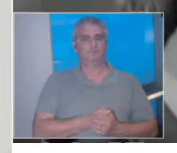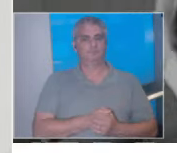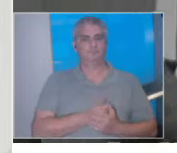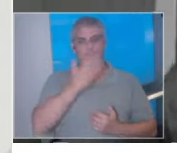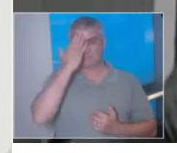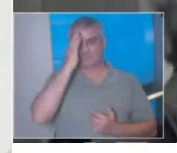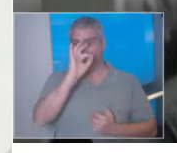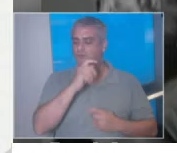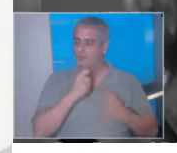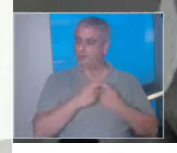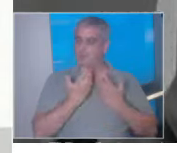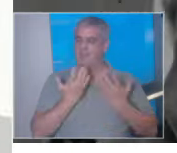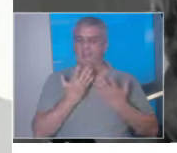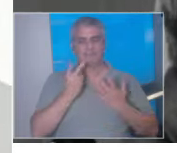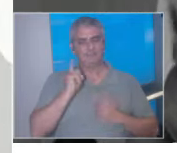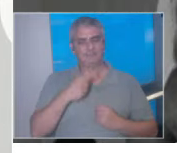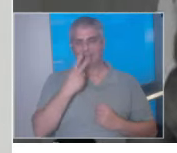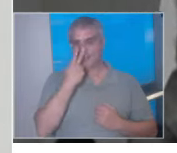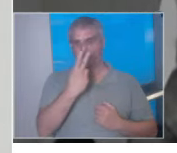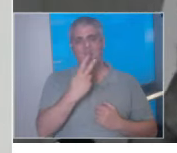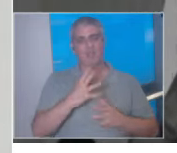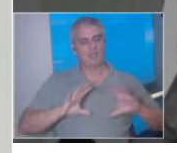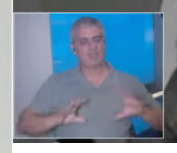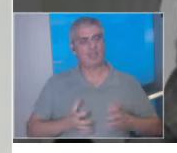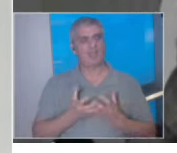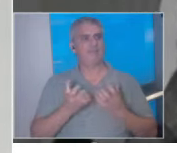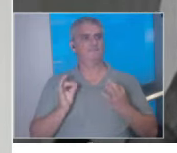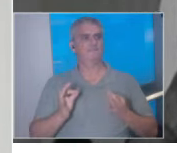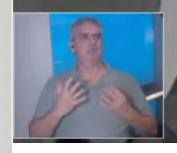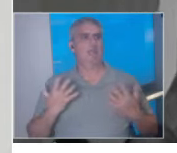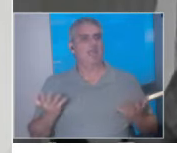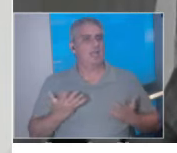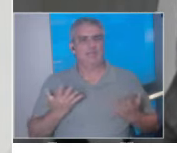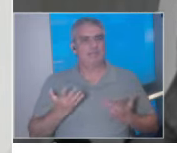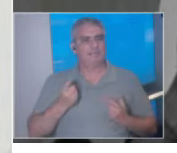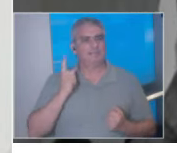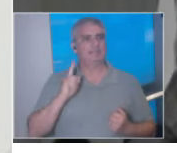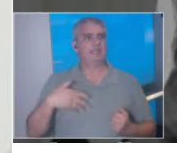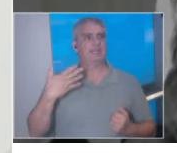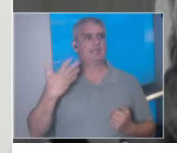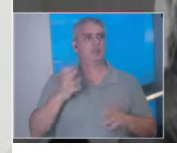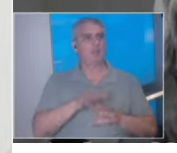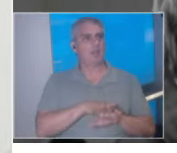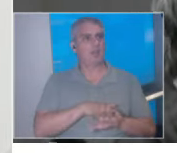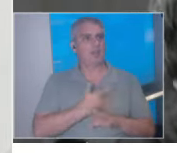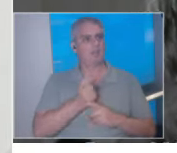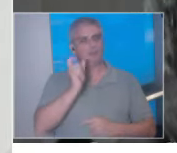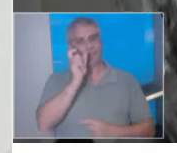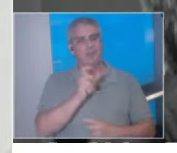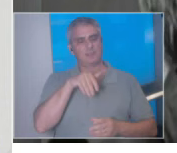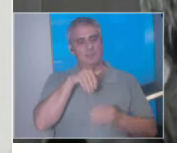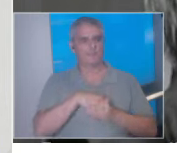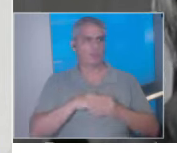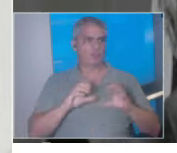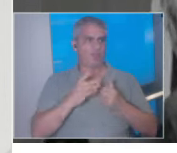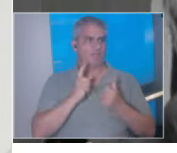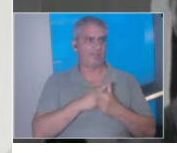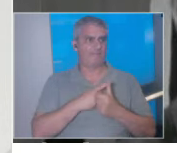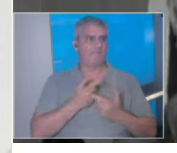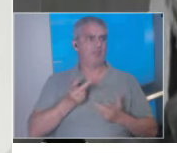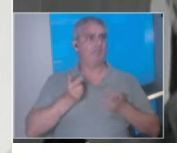התודעה שלו לגבי איך אמור להיראות חברה, איך אמור להרגיש הפרט בתוך החברה,